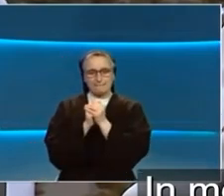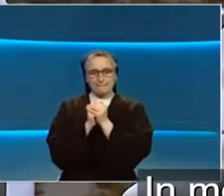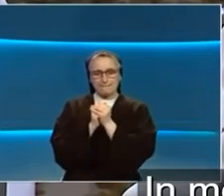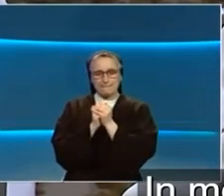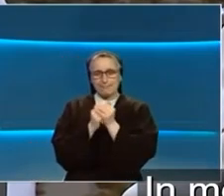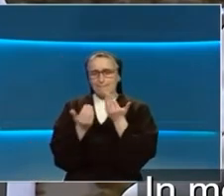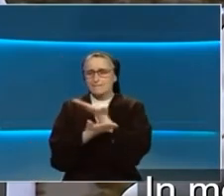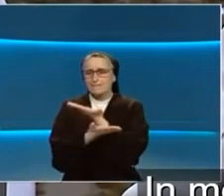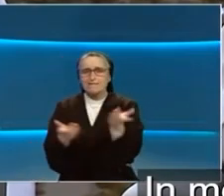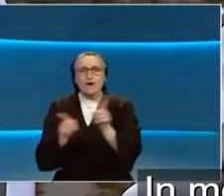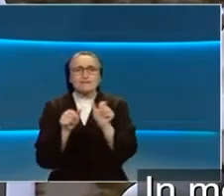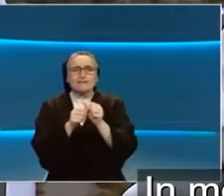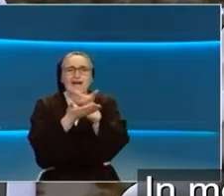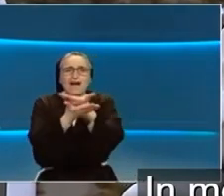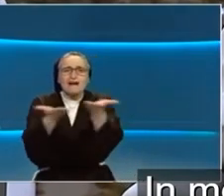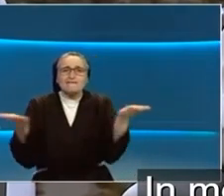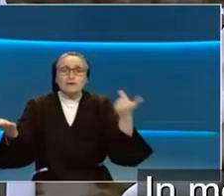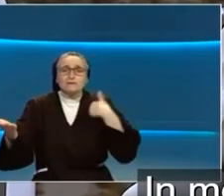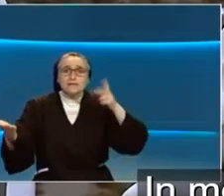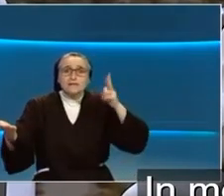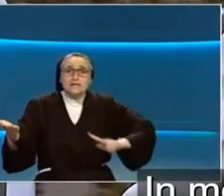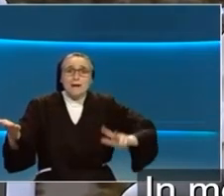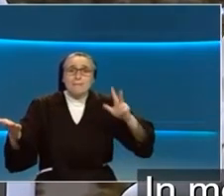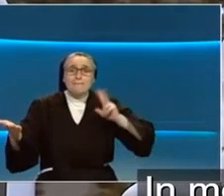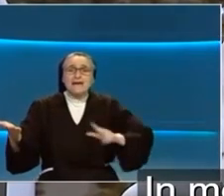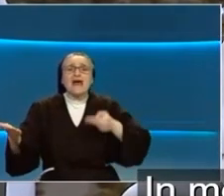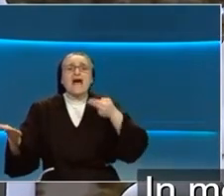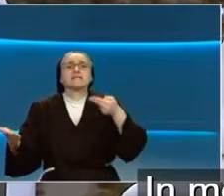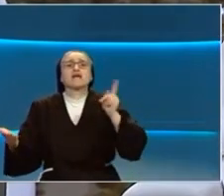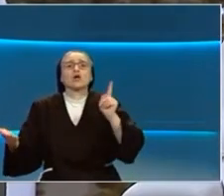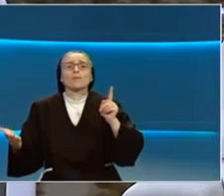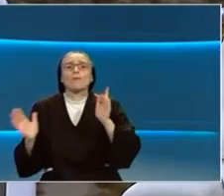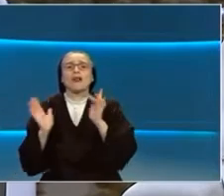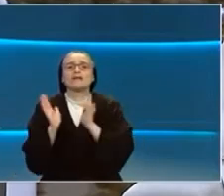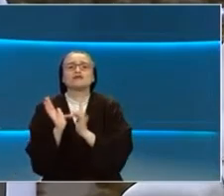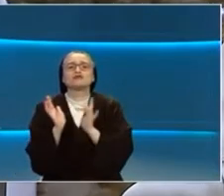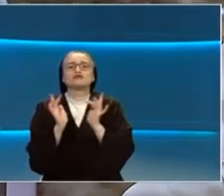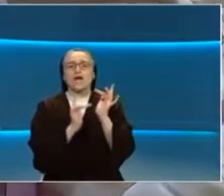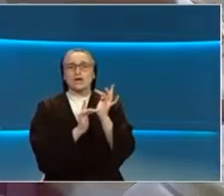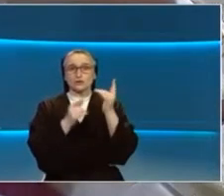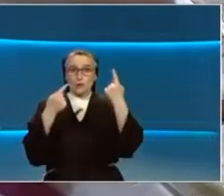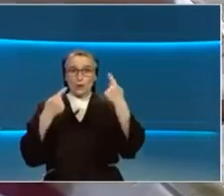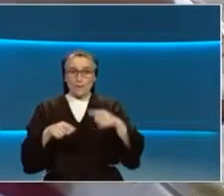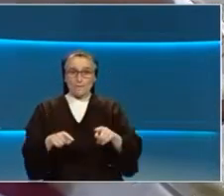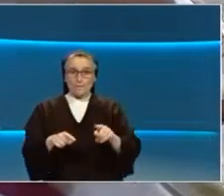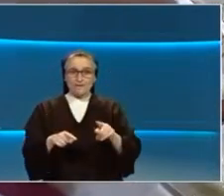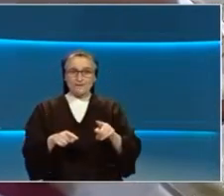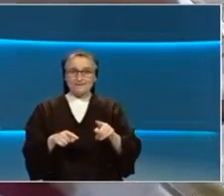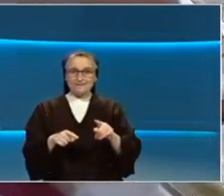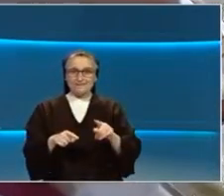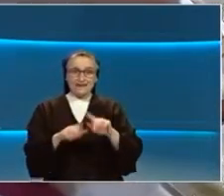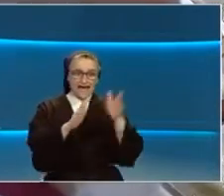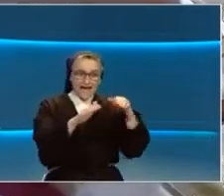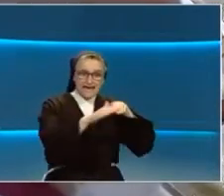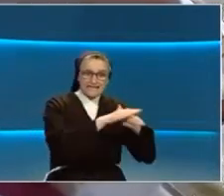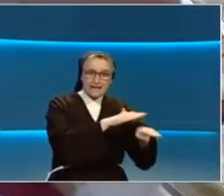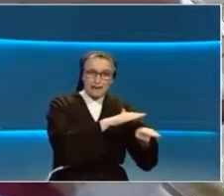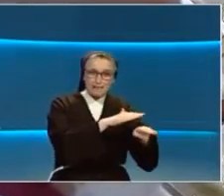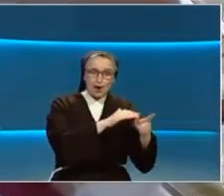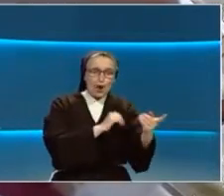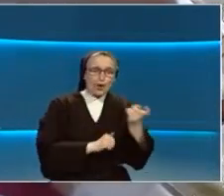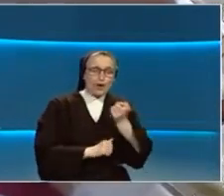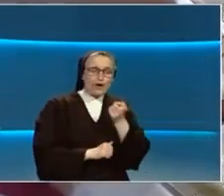형제자매 여러분, 우리의 희망은 예수님이라는 이름을 지녔습니다. 그분은 우리의 죄의 무덤에